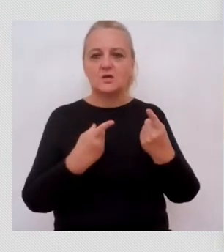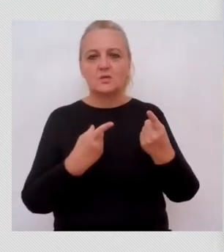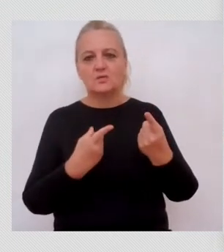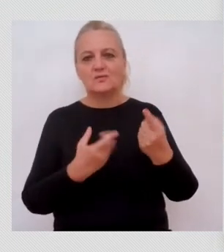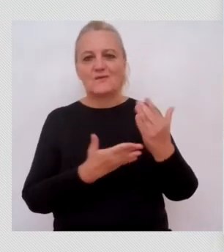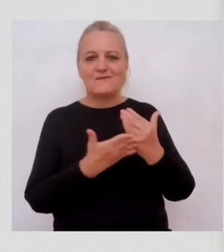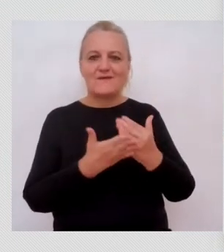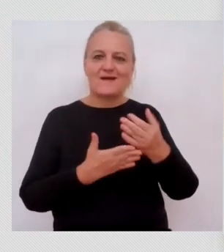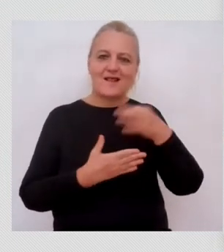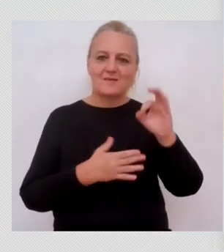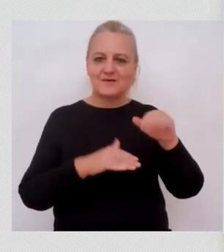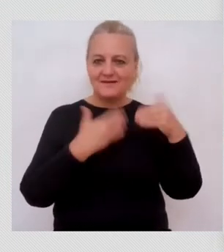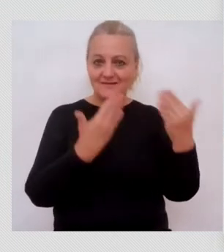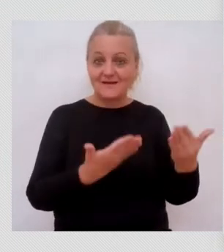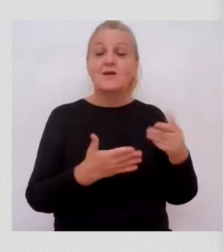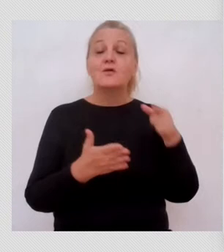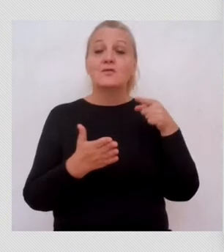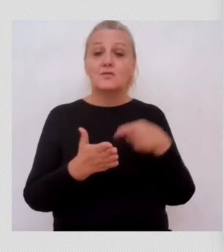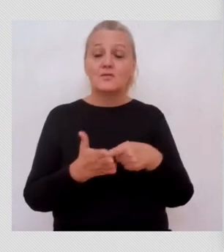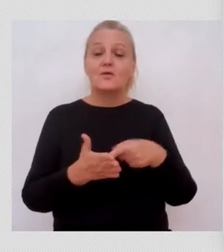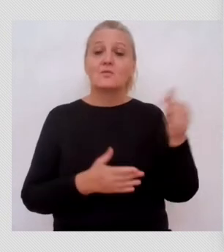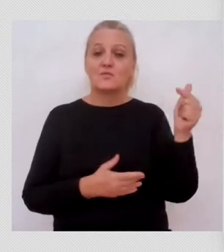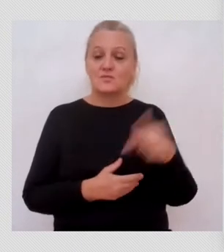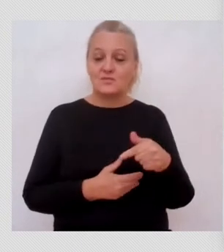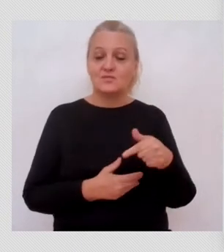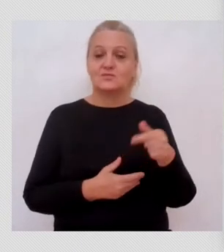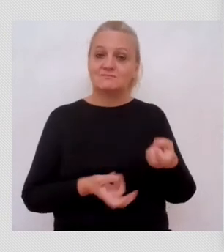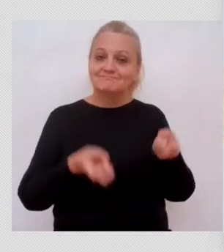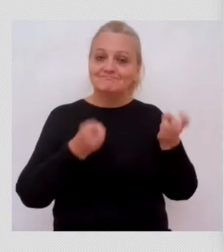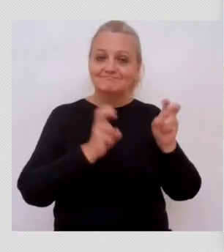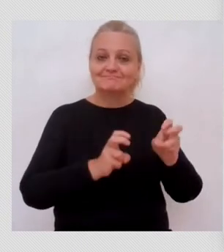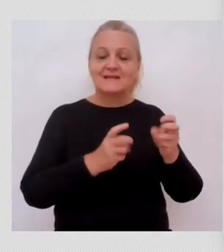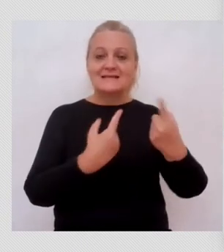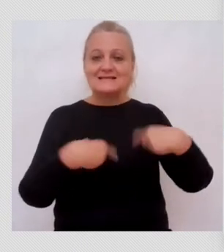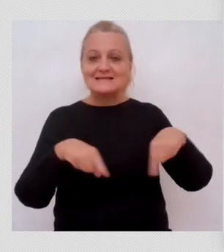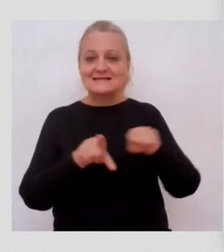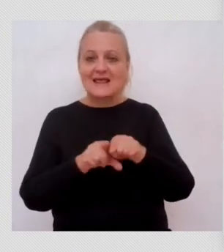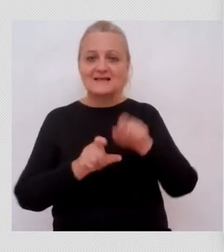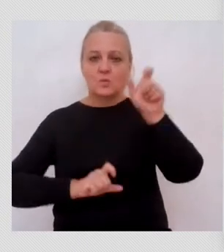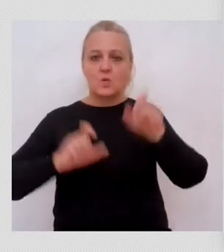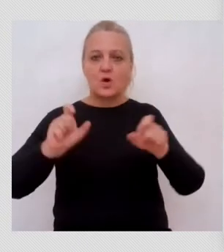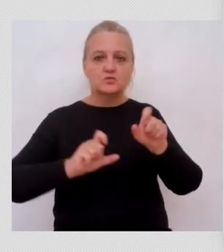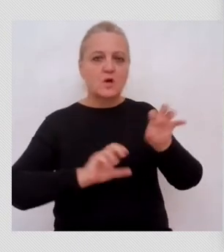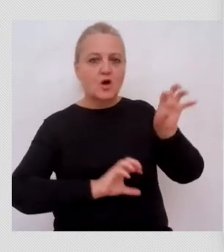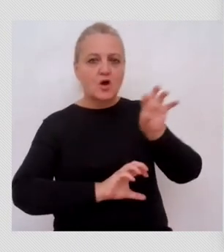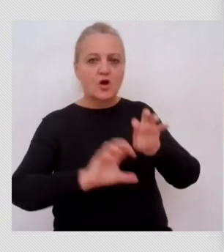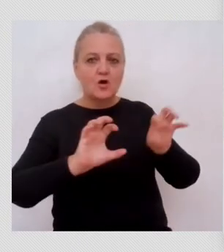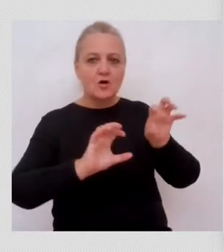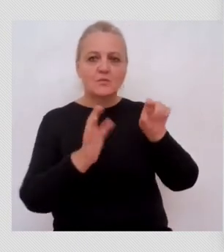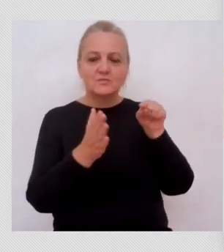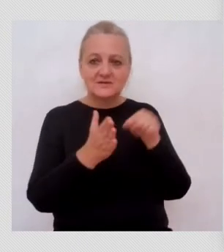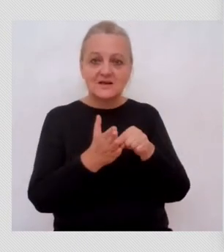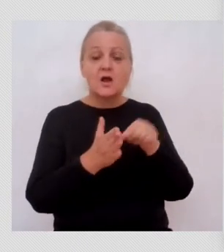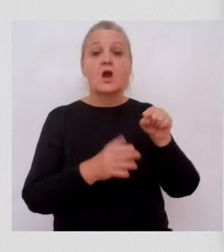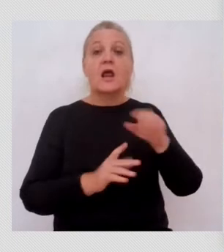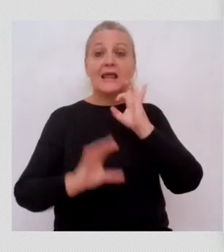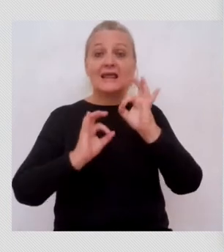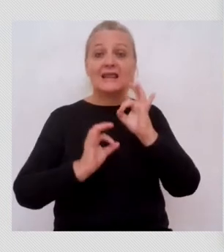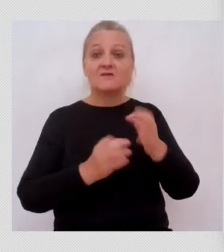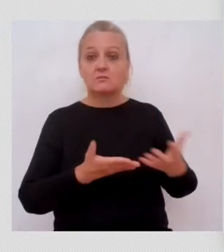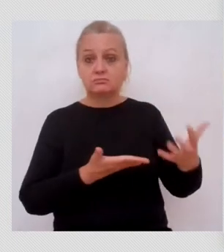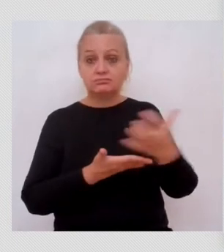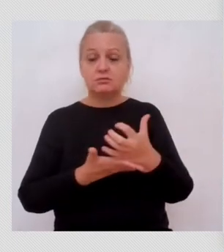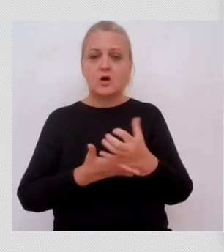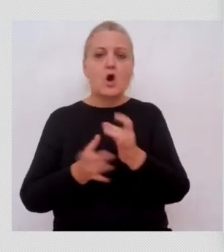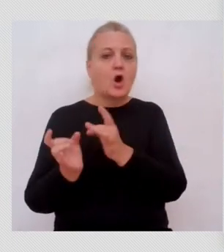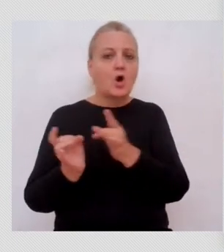to należałoby zbudować zespoły obserwatorów na podstawie otrzymanych danych na bieżąco.